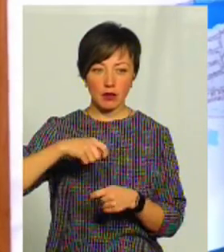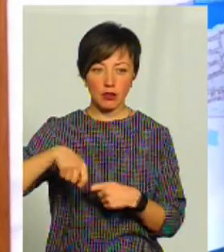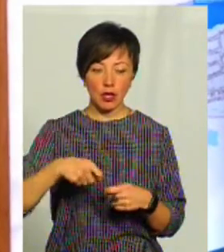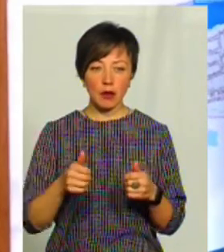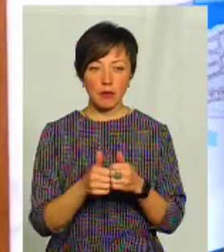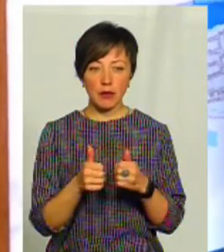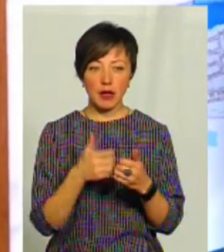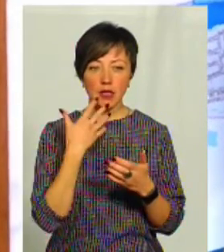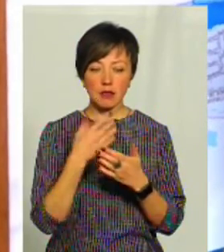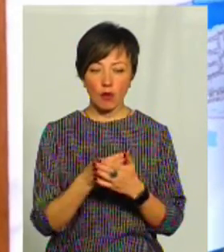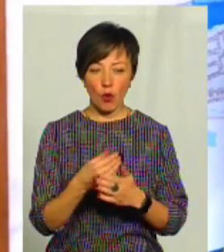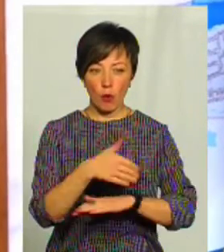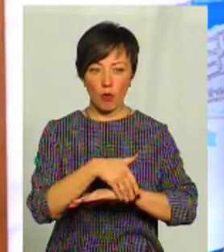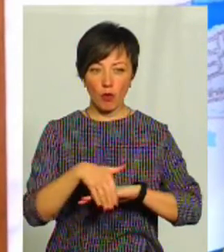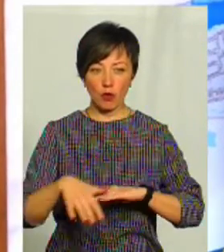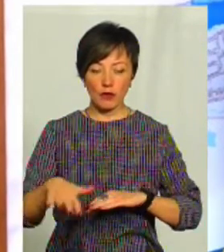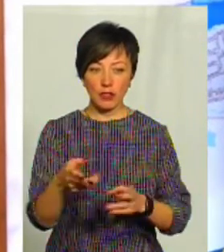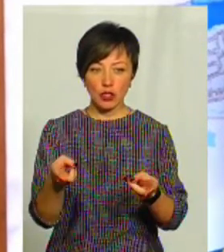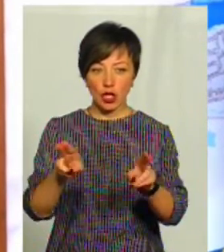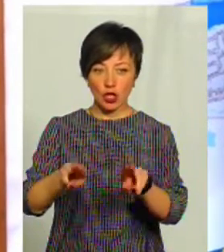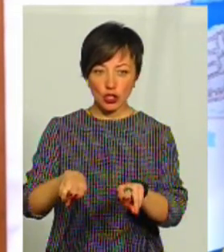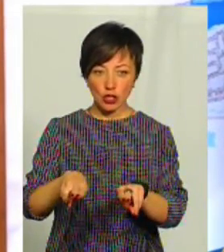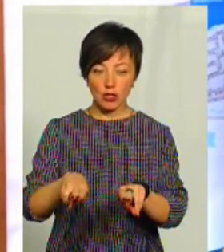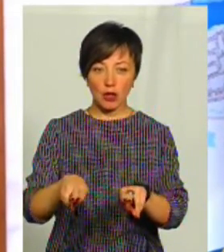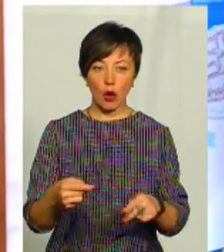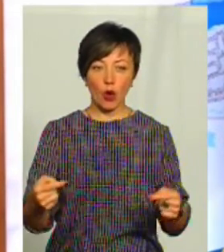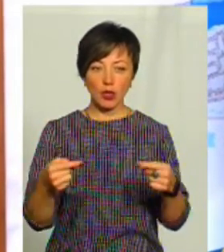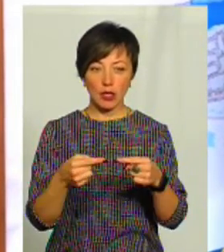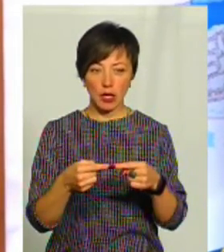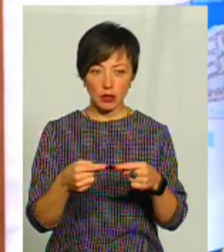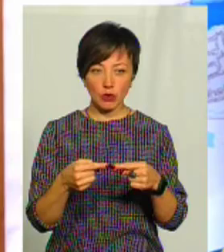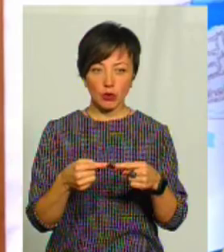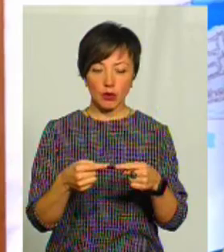біля свого подвір'я їх залишити конкретно